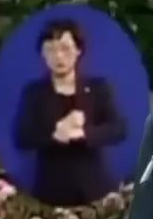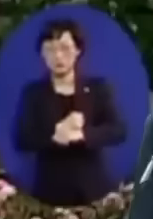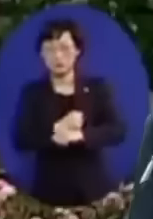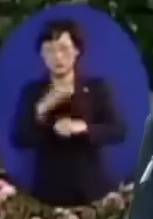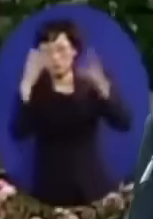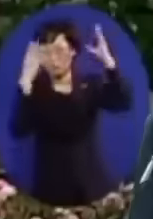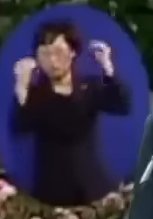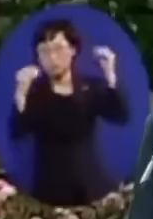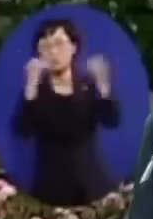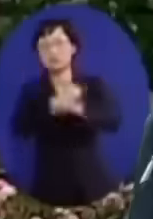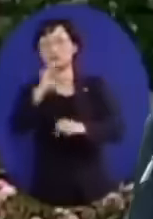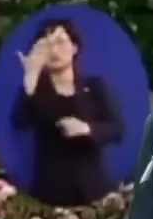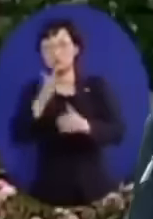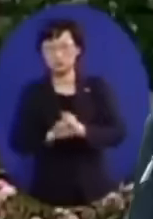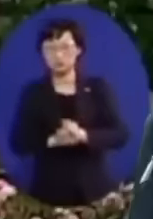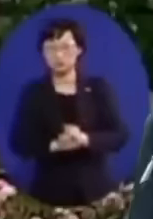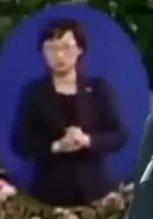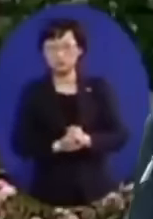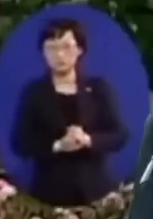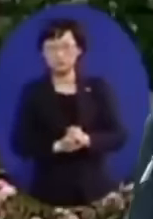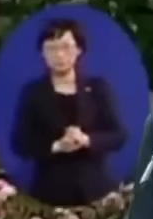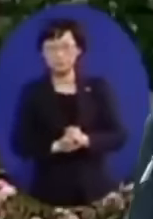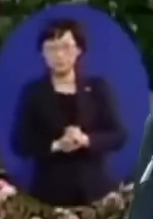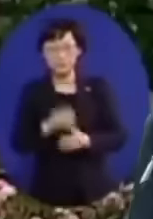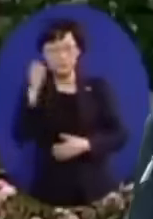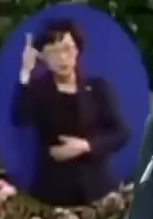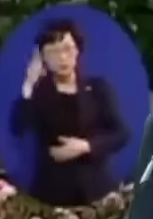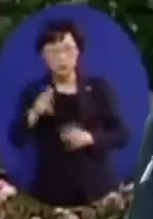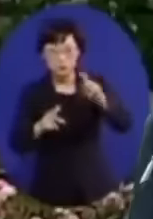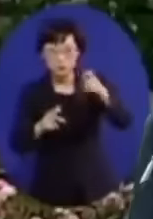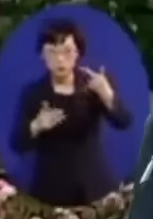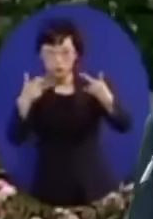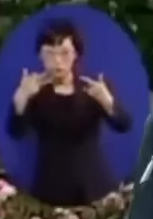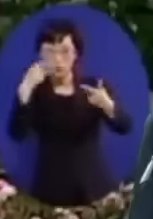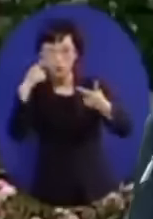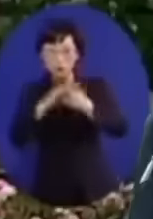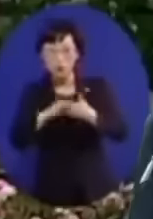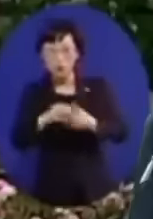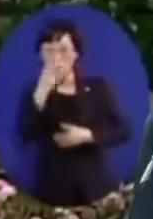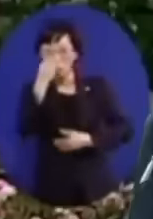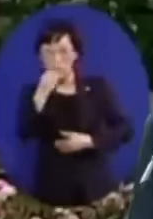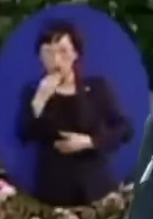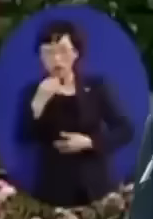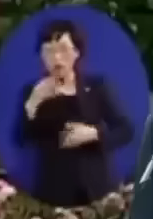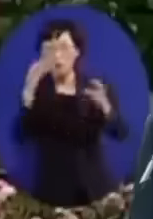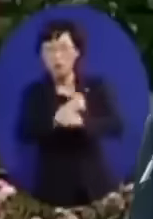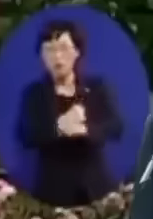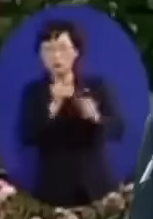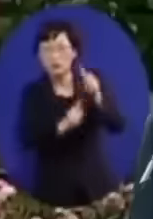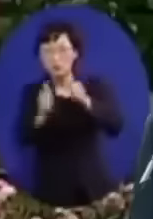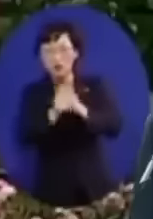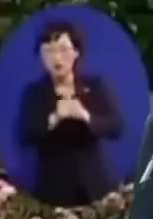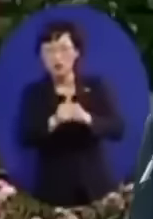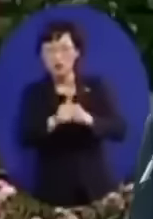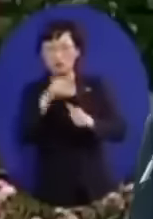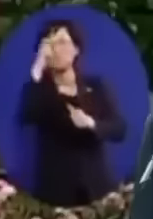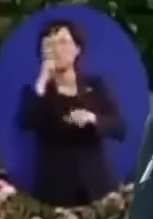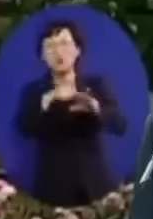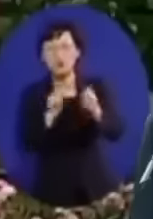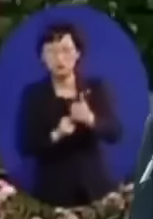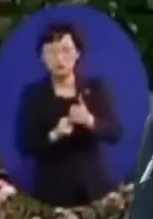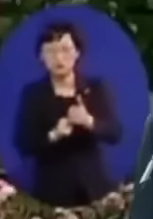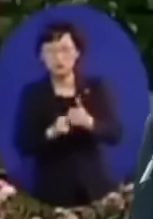나폴레옹은 망하고 마는 것입니다. 잠언서 16장 18절에 교만은 패망의 선봉이요 교만한 마음은 넘어짐의 앞잡이라고 말하는